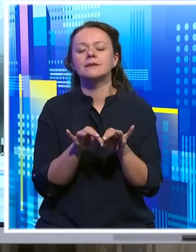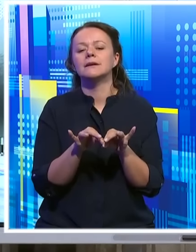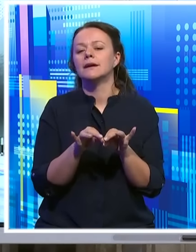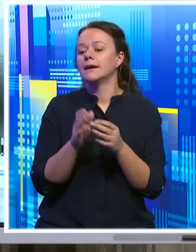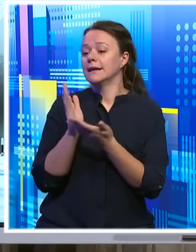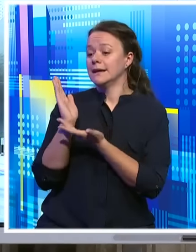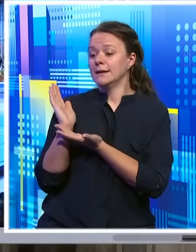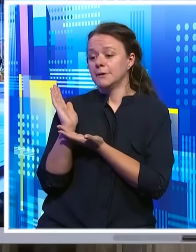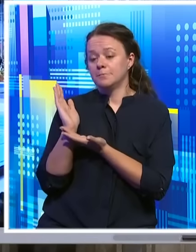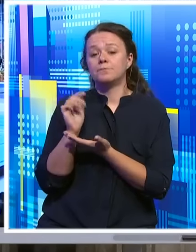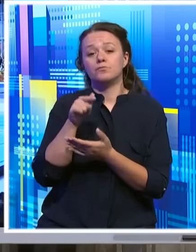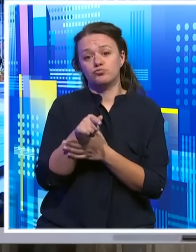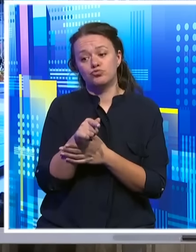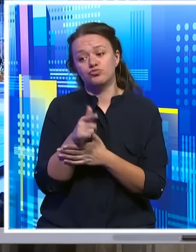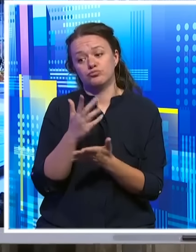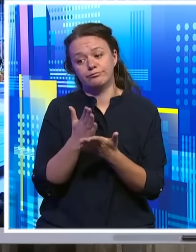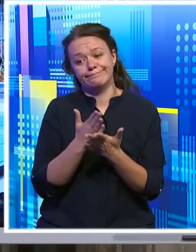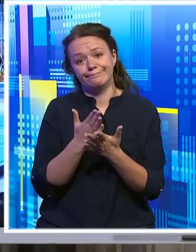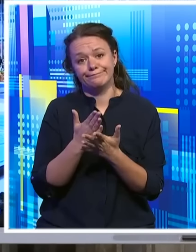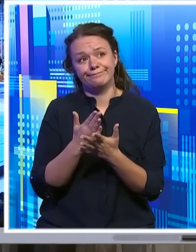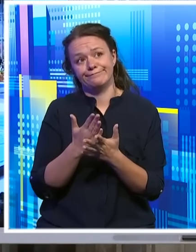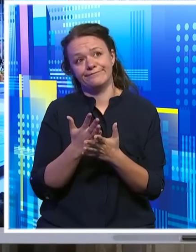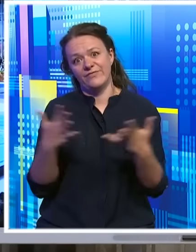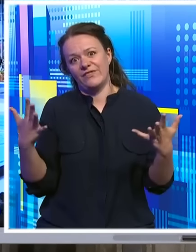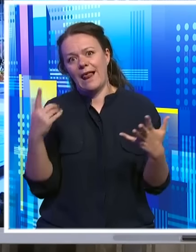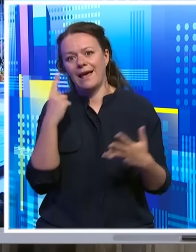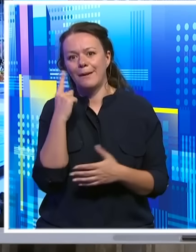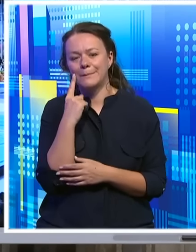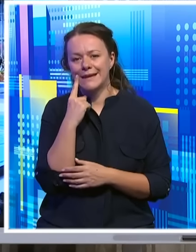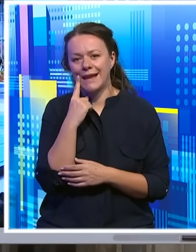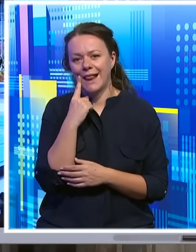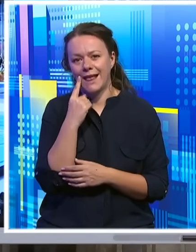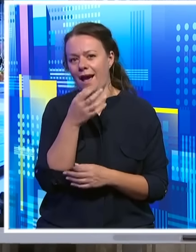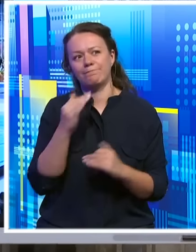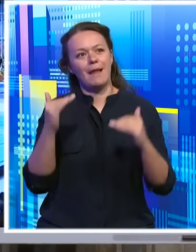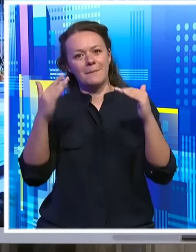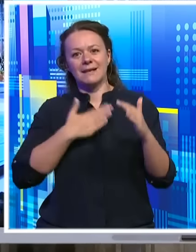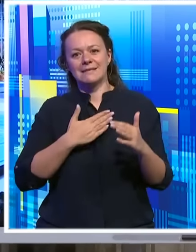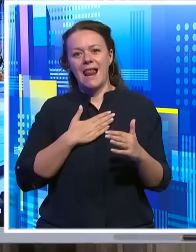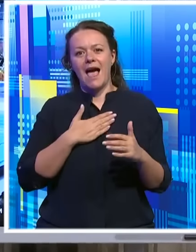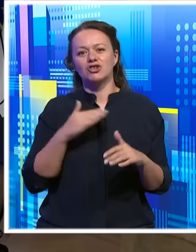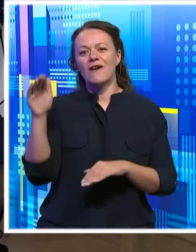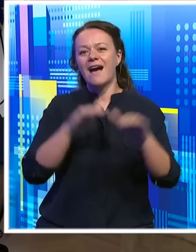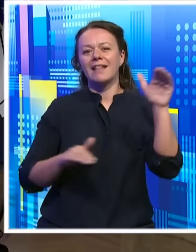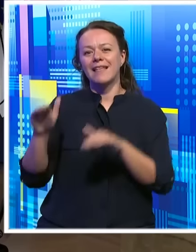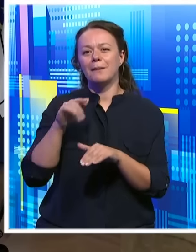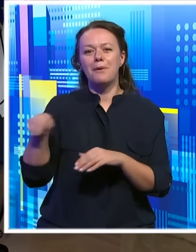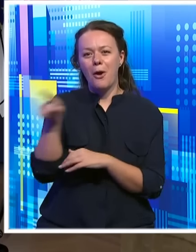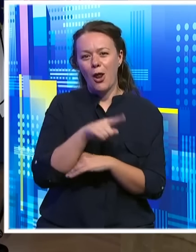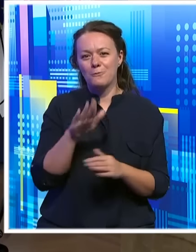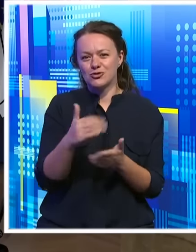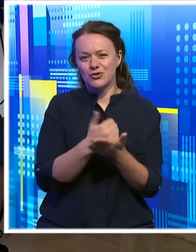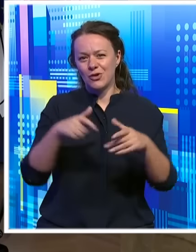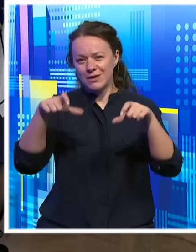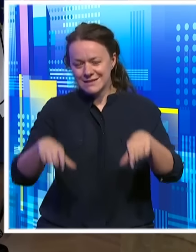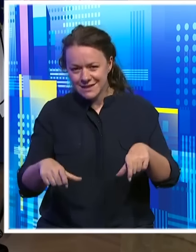bih, veliki napredak i velika prilika ne samo za naše vaterpoliste koji su nas obradili, već sada i za plivače, i